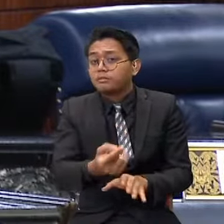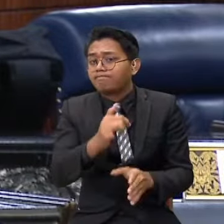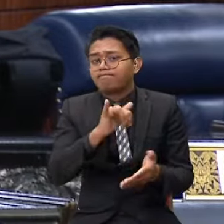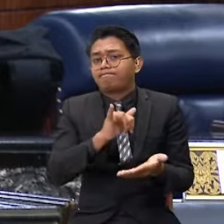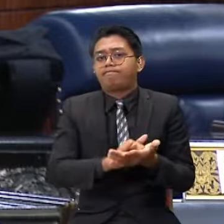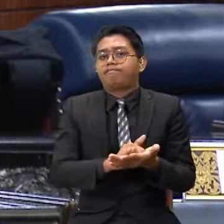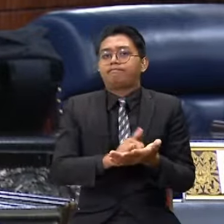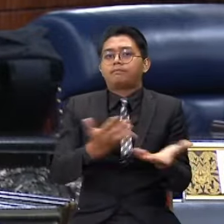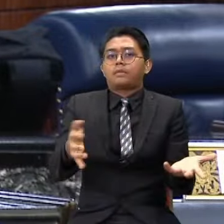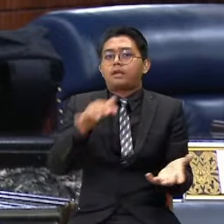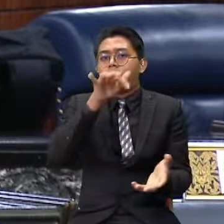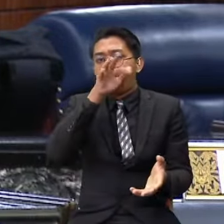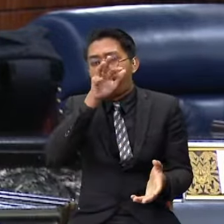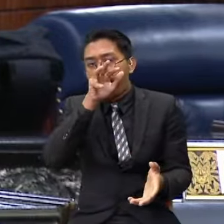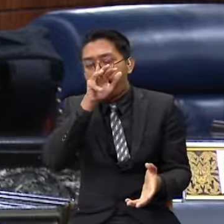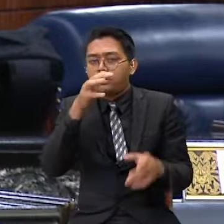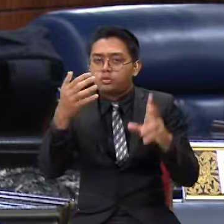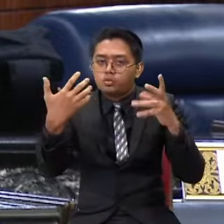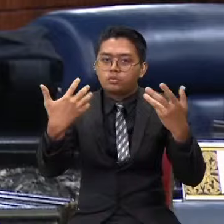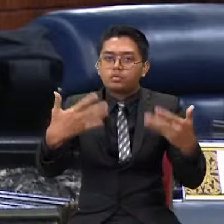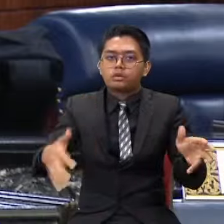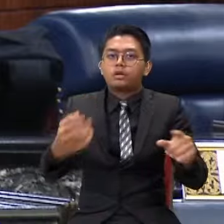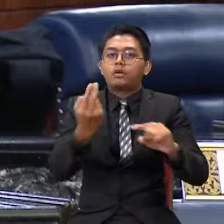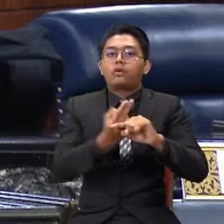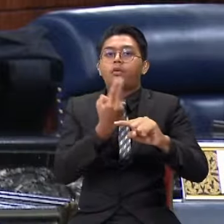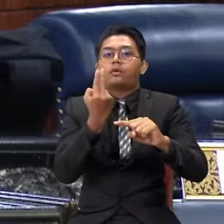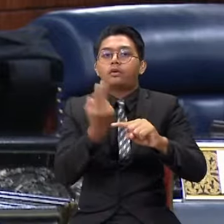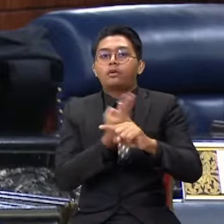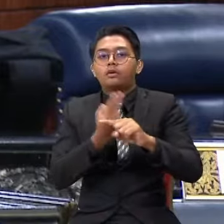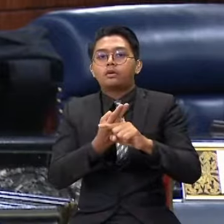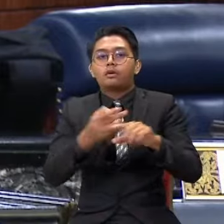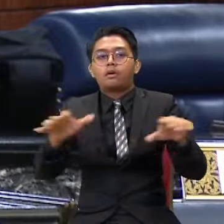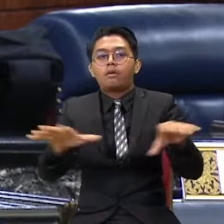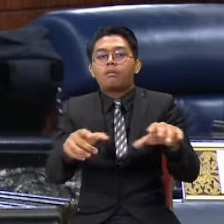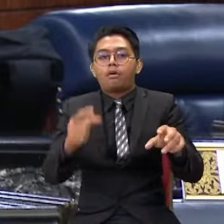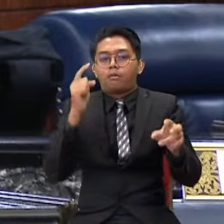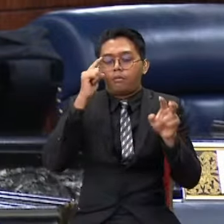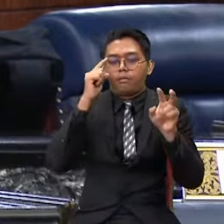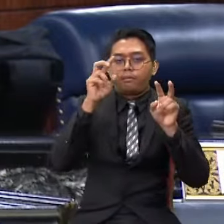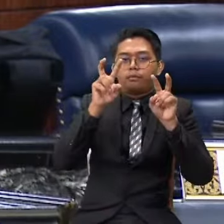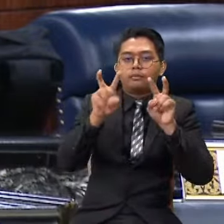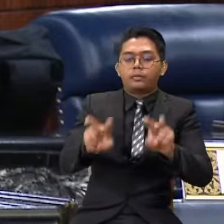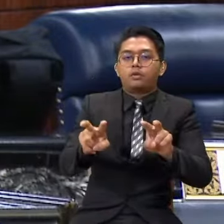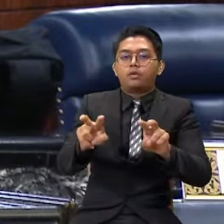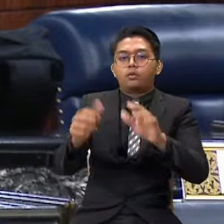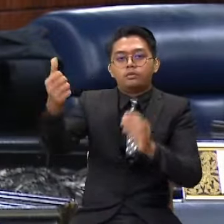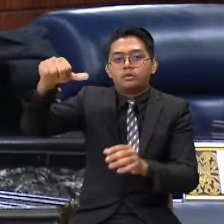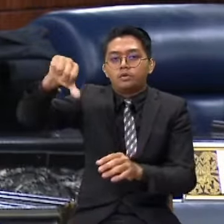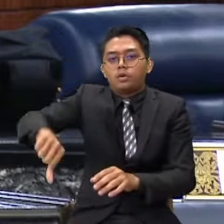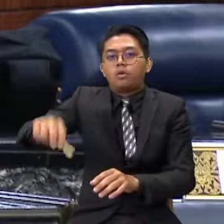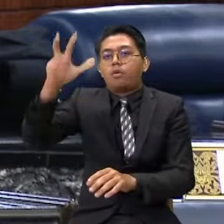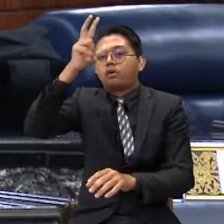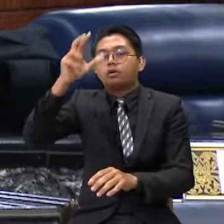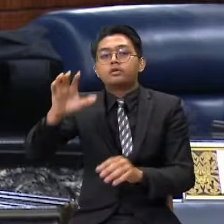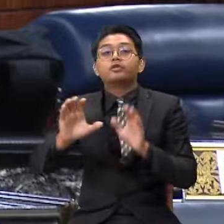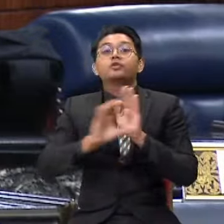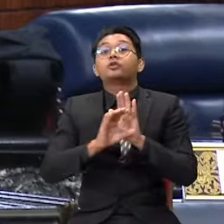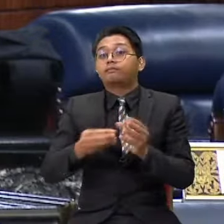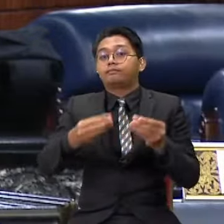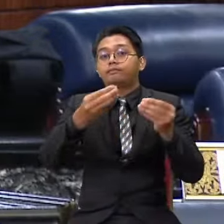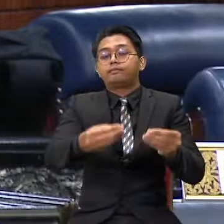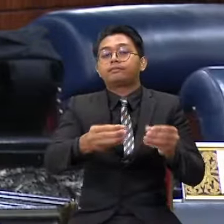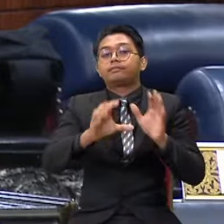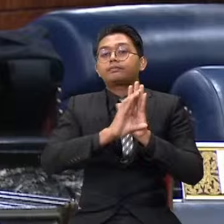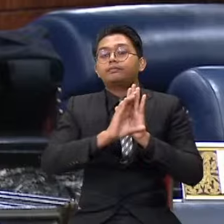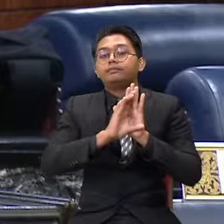bersama dengan pseudo truth telah dipakai diguna pakai untuk buat persepsi untuk buruk-burukkan kerajaan saya bagi contoh pertama